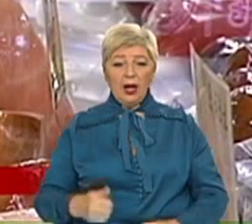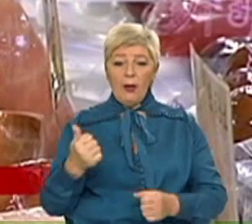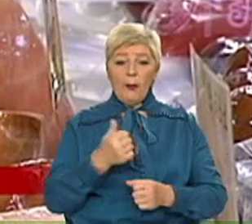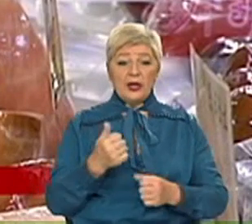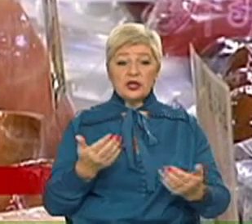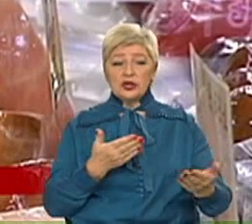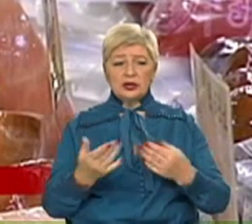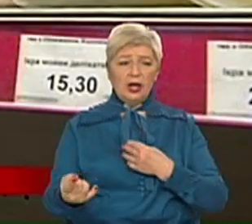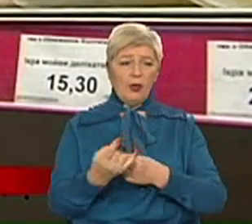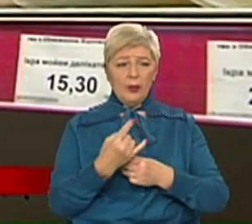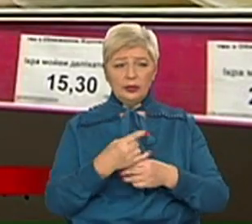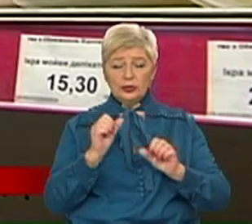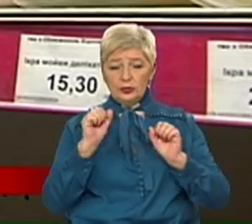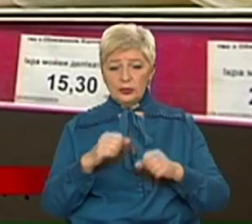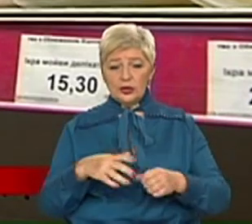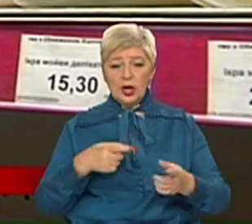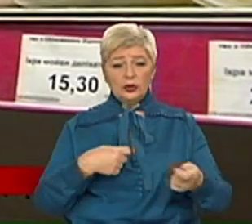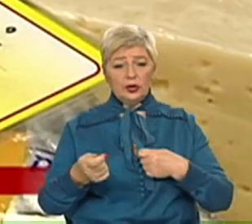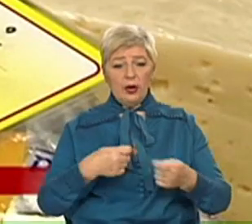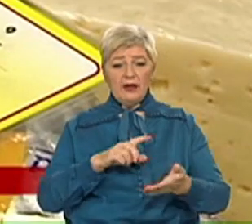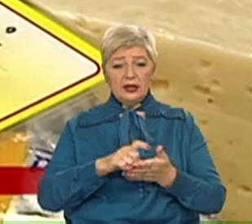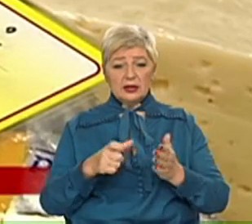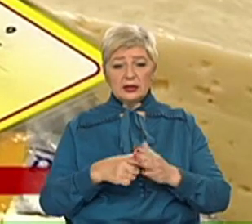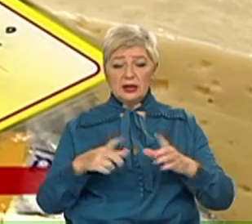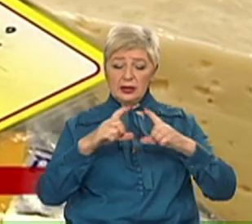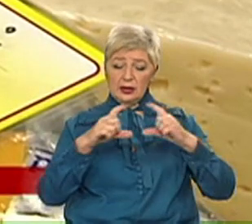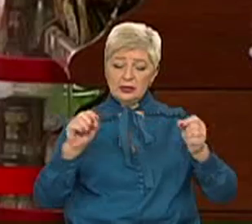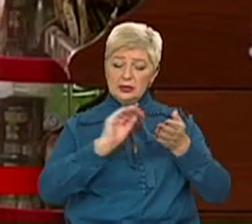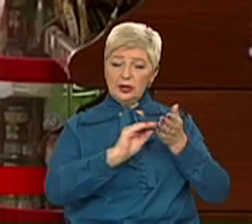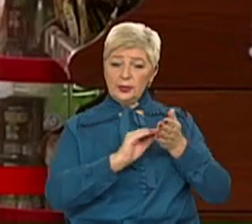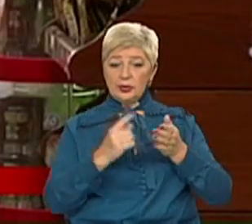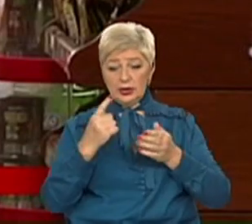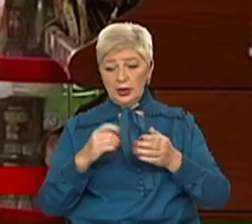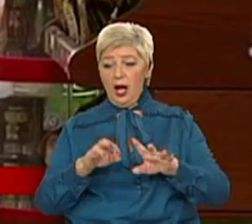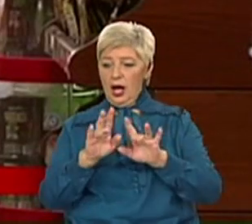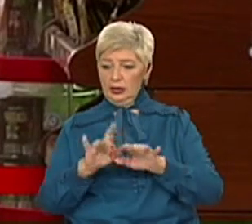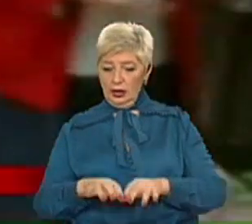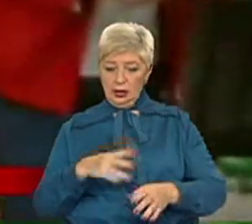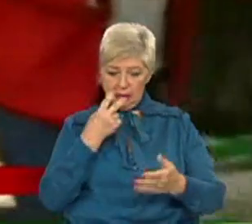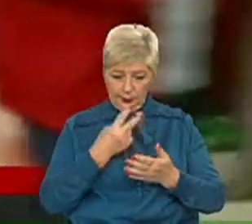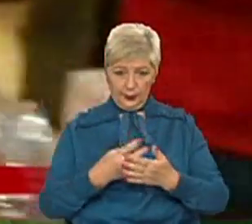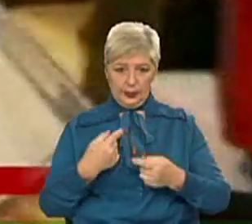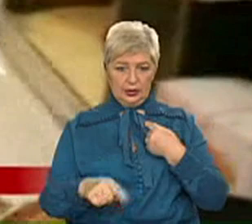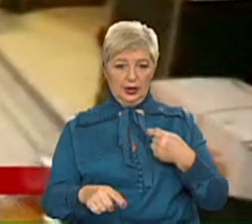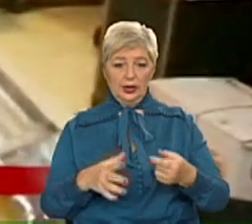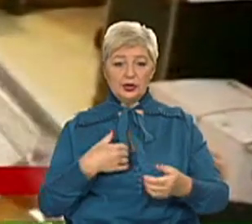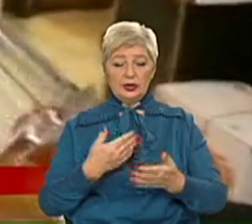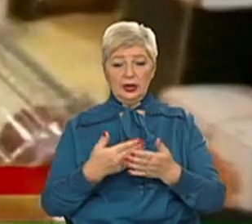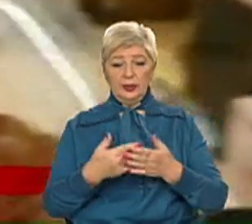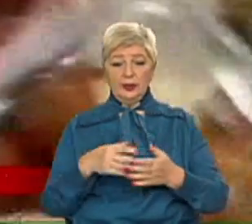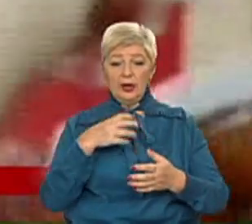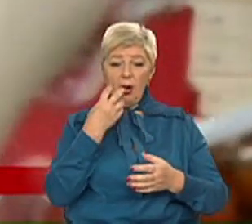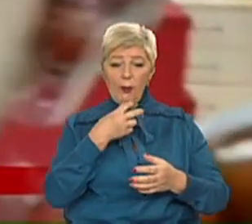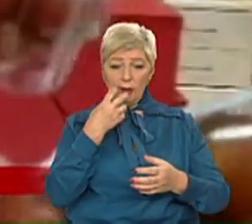Перші, де можуть ошукати споживача – торговельна зала. На цінниках пишуть одне, та на касі ризикуєте побачити геть інше. От,